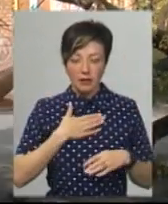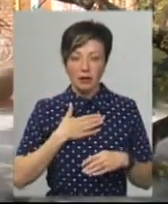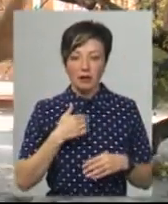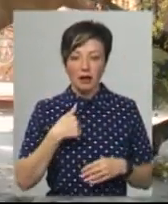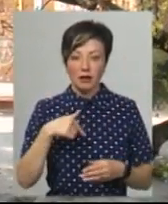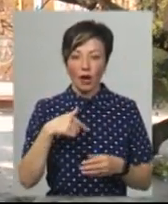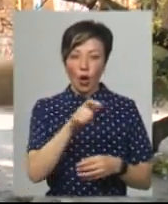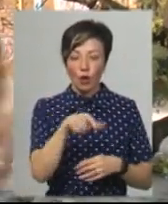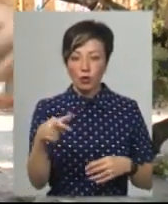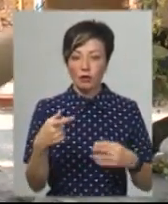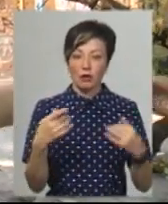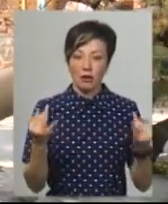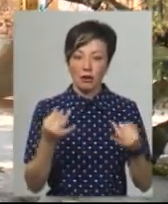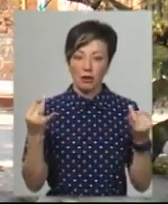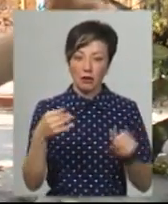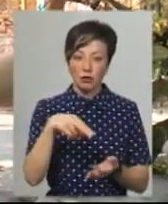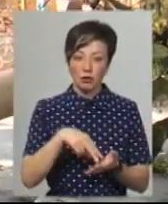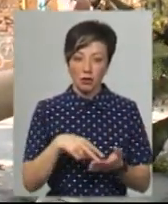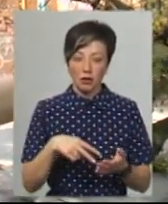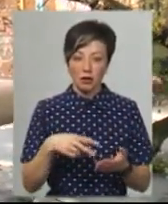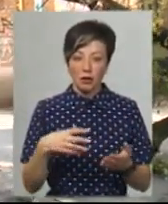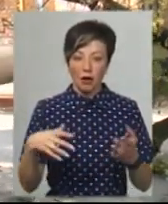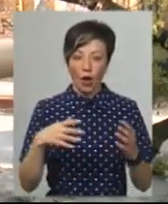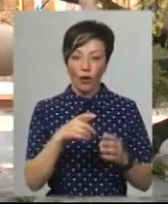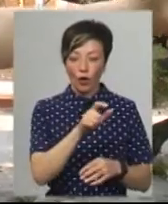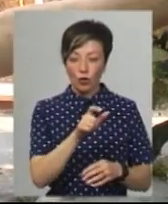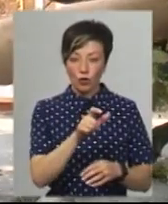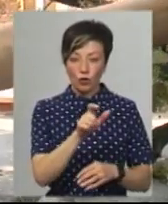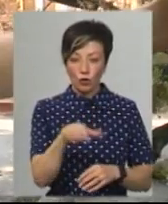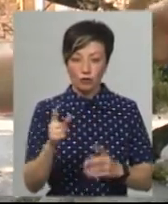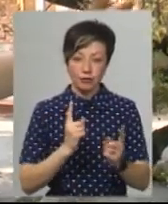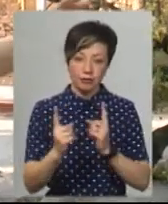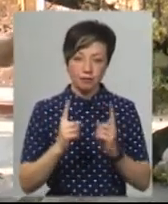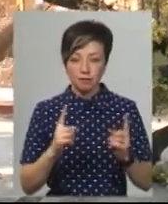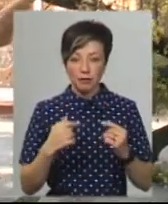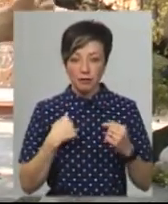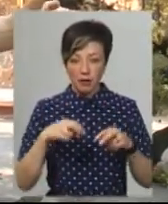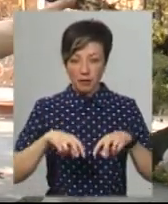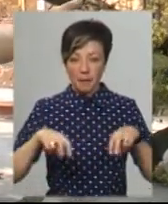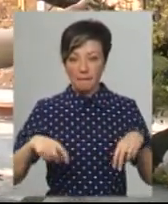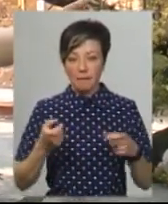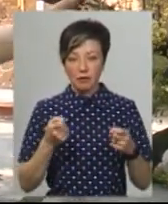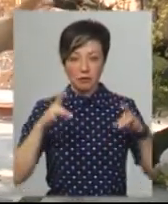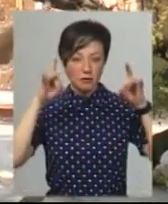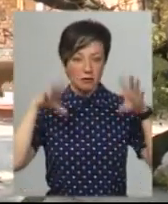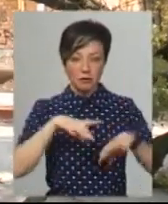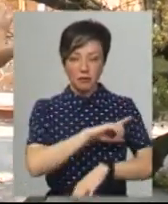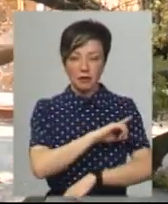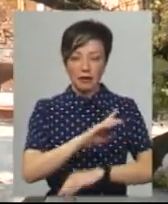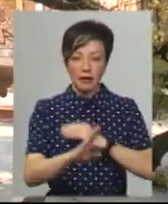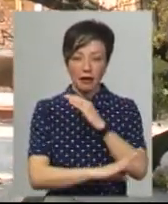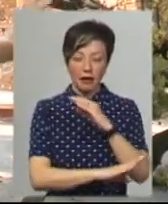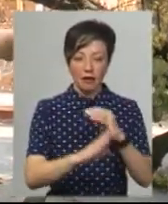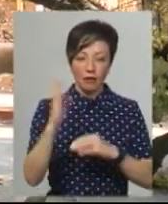стоять, розмовляють, це дуже така багатолюдна вулиця. Ми зробили декілька кроків і несподівано, досить потужне дерево, бачите,